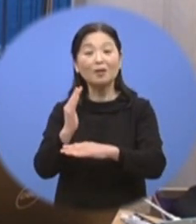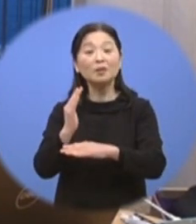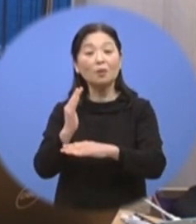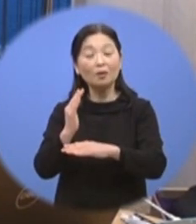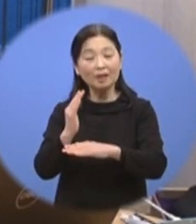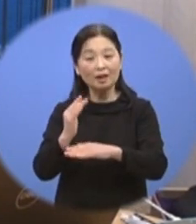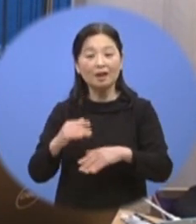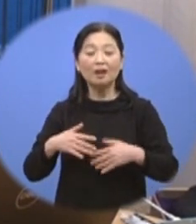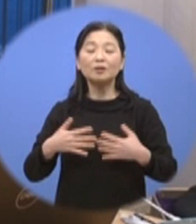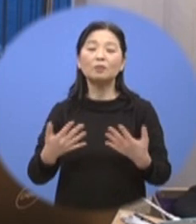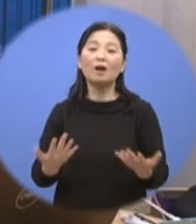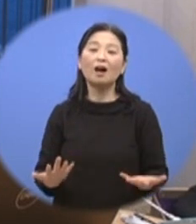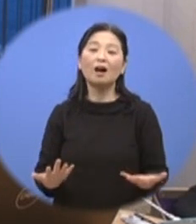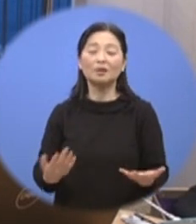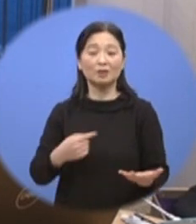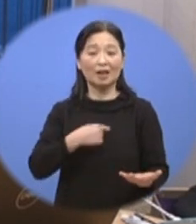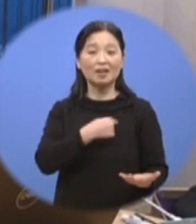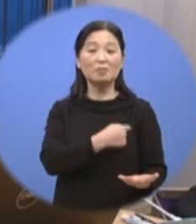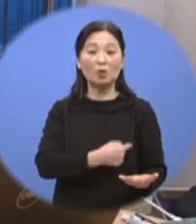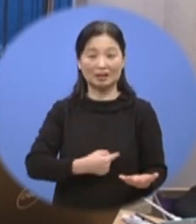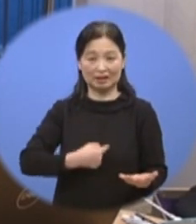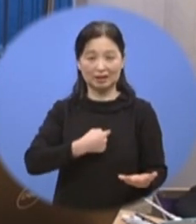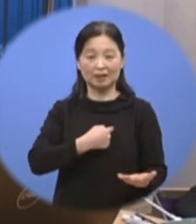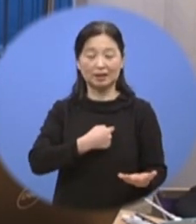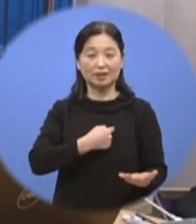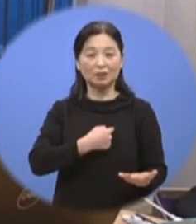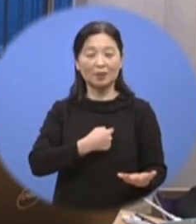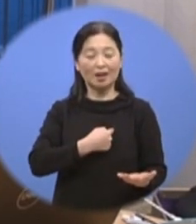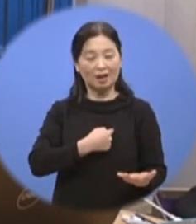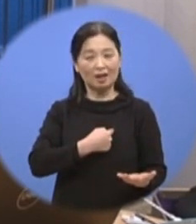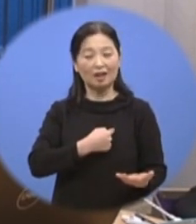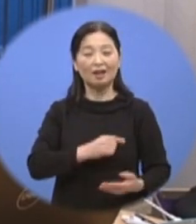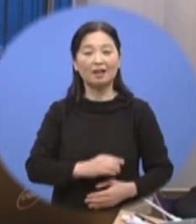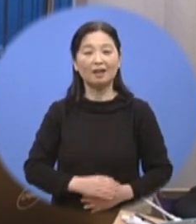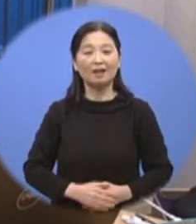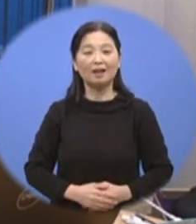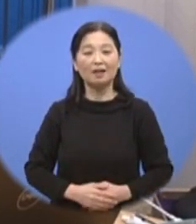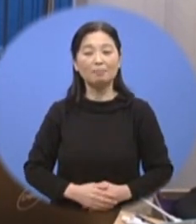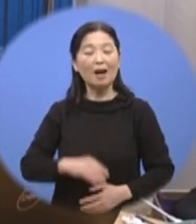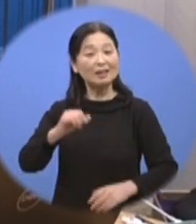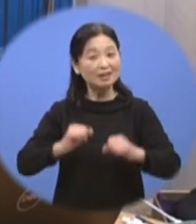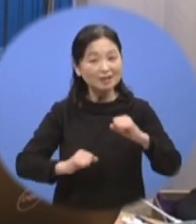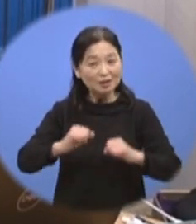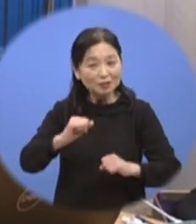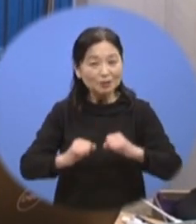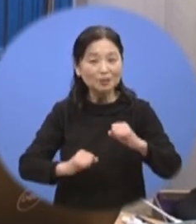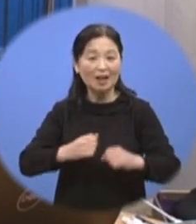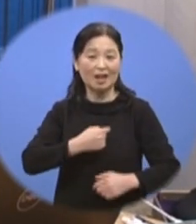開放感と、それからなんて言ったらいいのかな、自由度と、